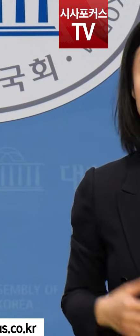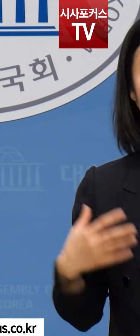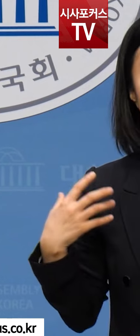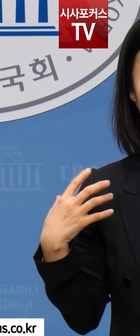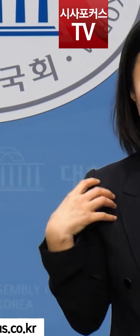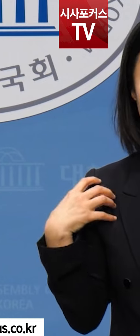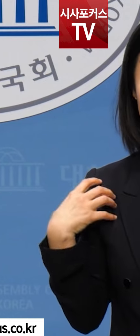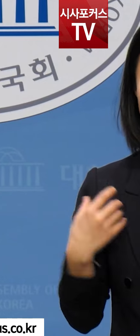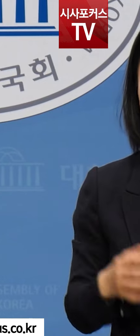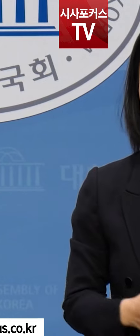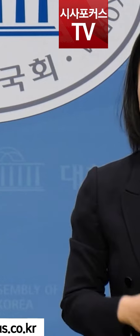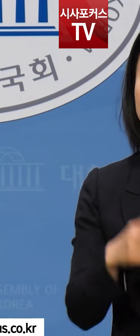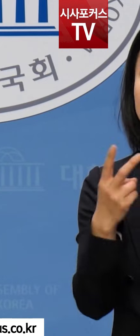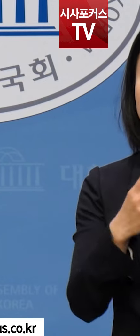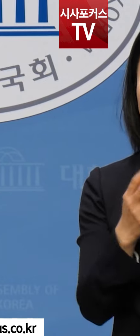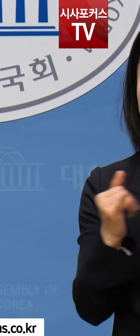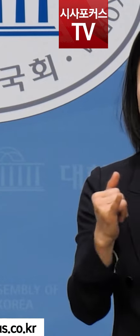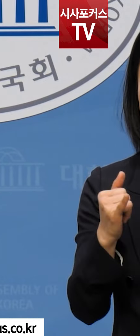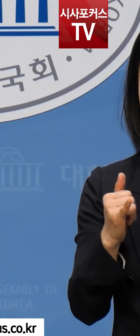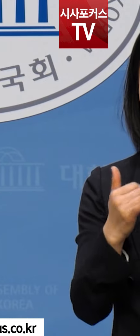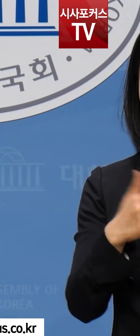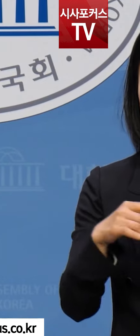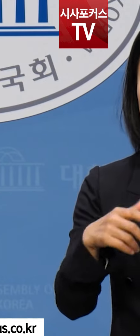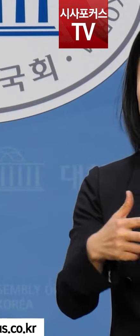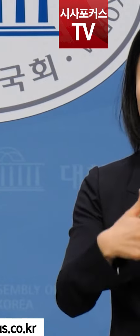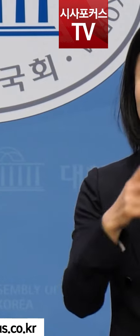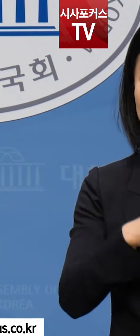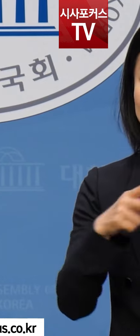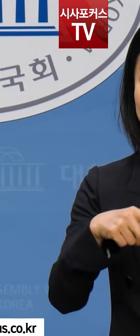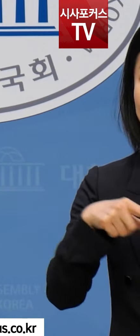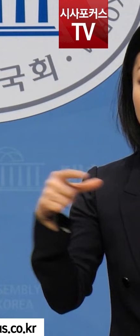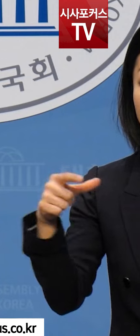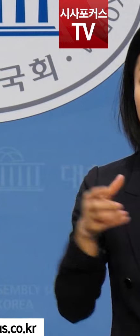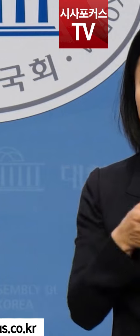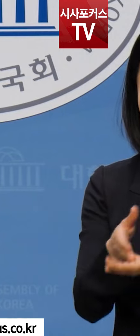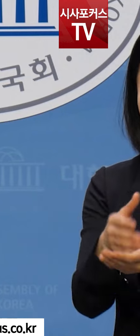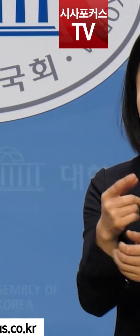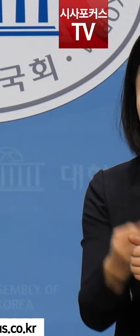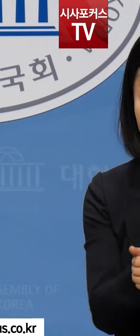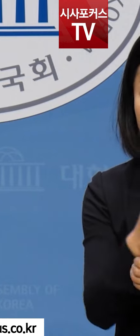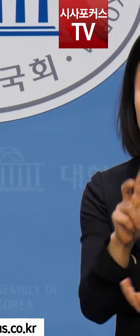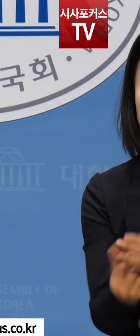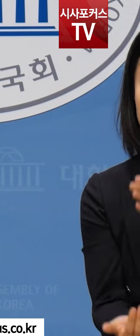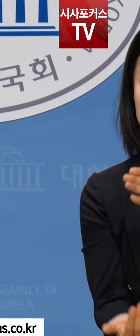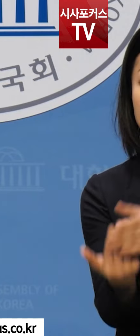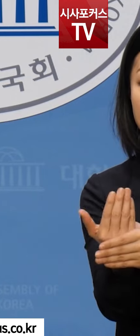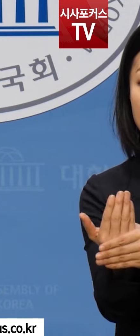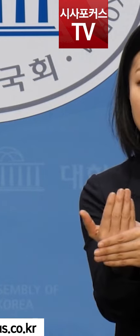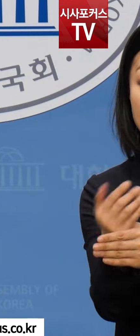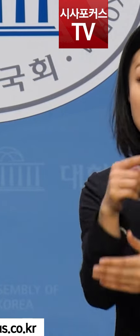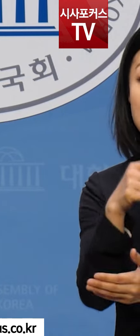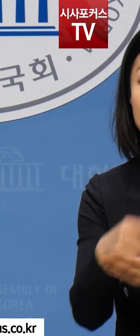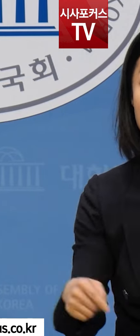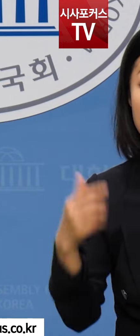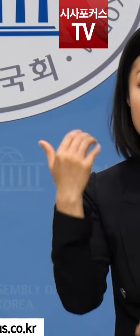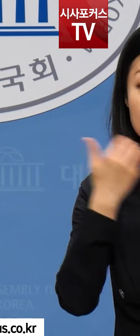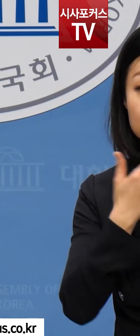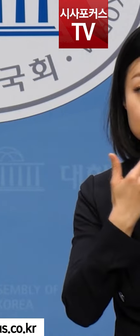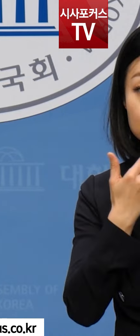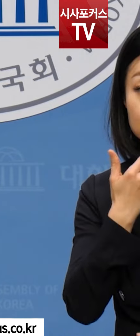정부가 촉발한 2,000명 의대 증원 논란에 의료 현장의 혼란과 공백이 심화되면서 그 피해는